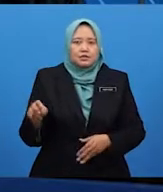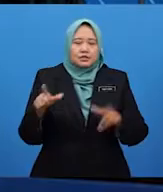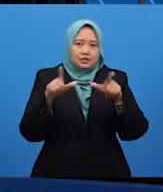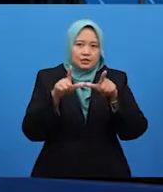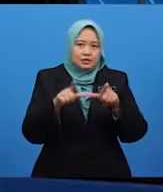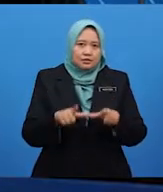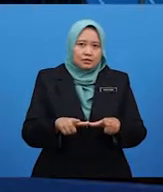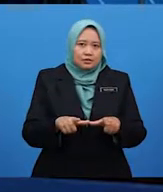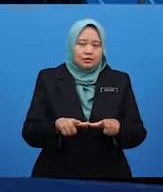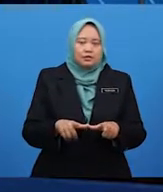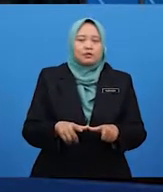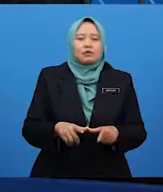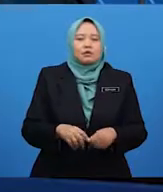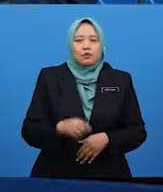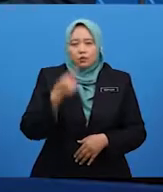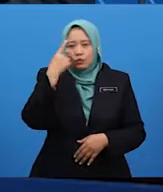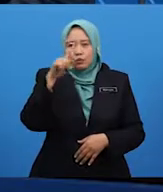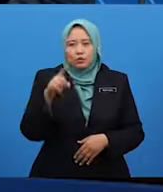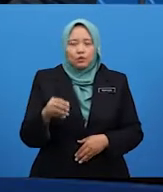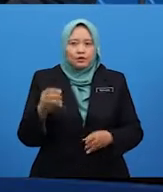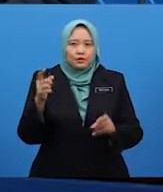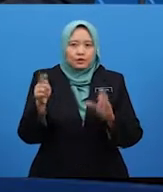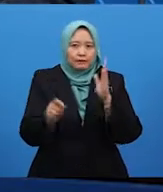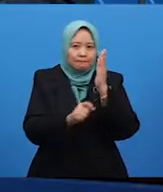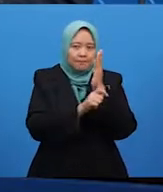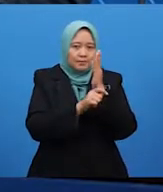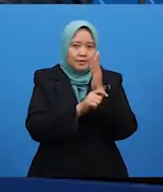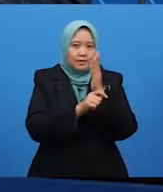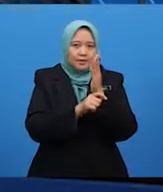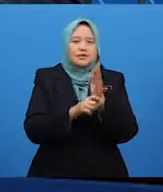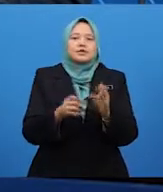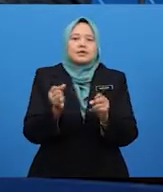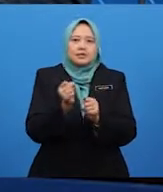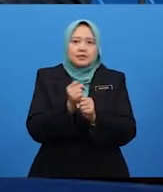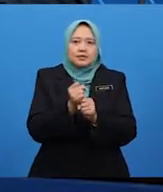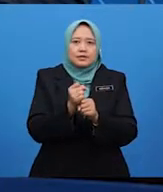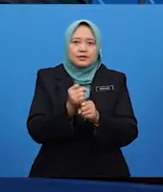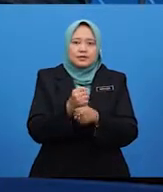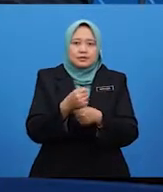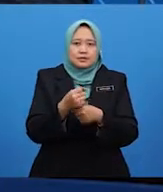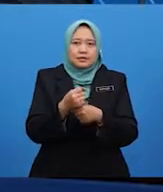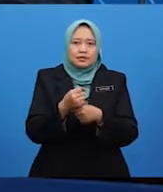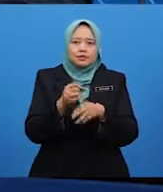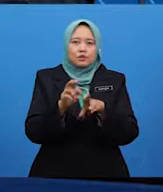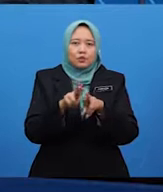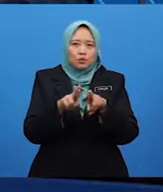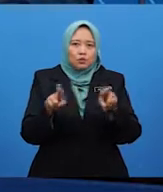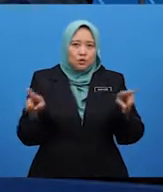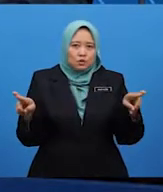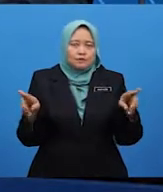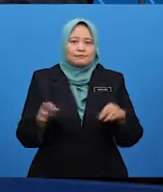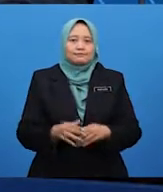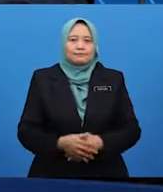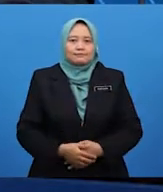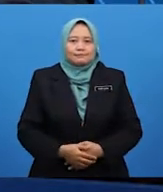untuk menambah saiz ruang serta menambah keserian ruang itu. Betul-betul, Cikgu Arif dan Cikgu Wan. Sebab sebenarnya kalau kita lihat sekarang ni pun,